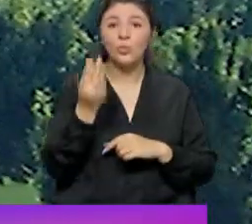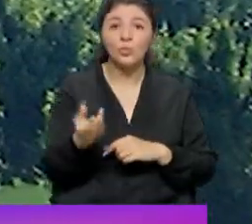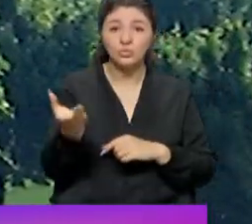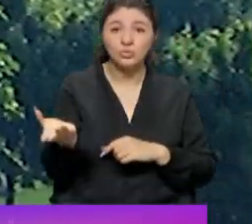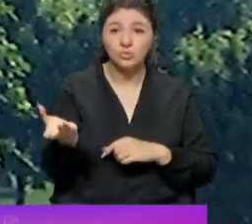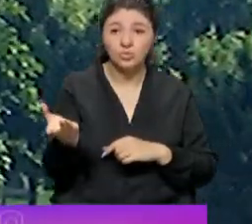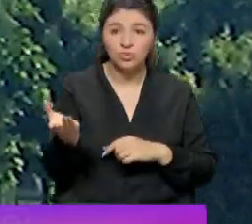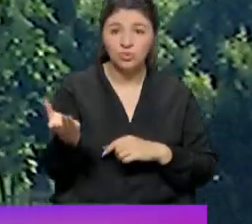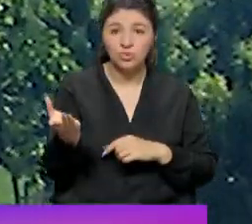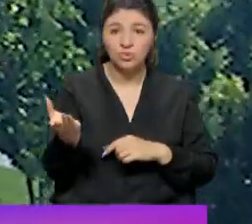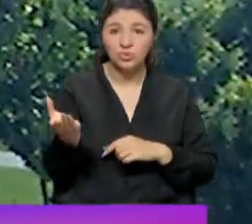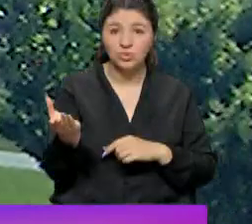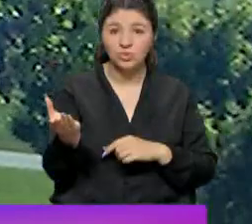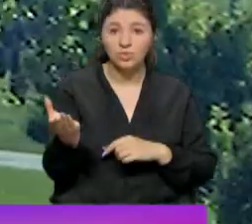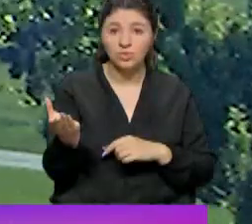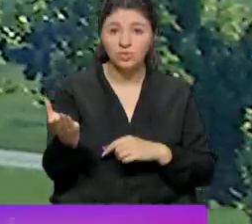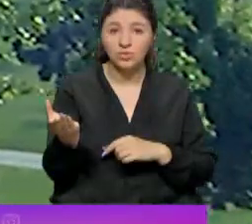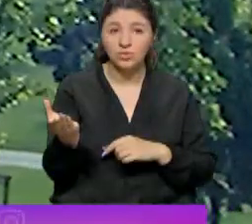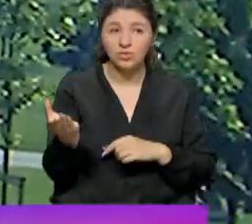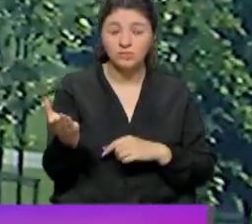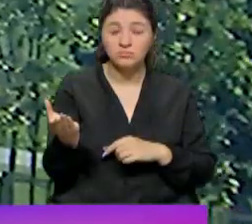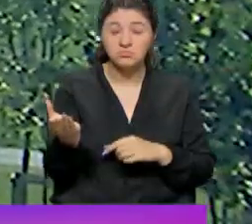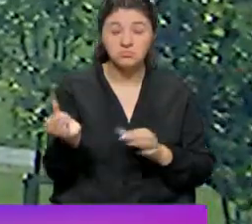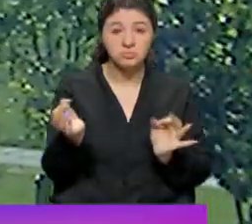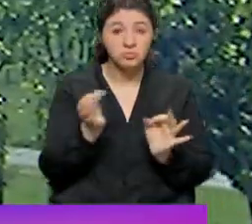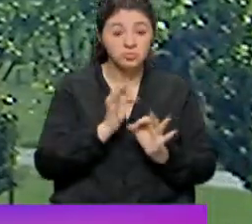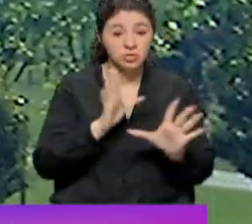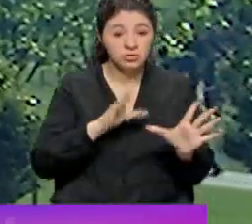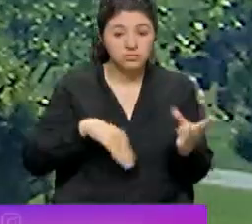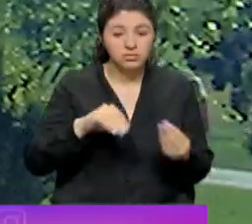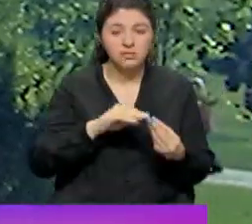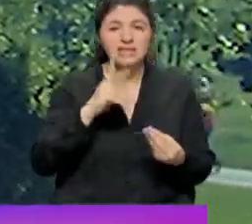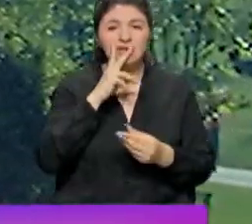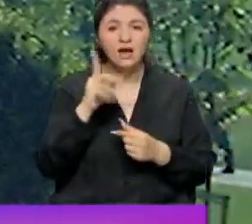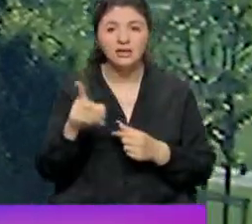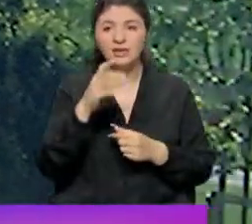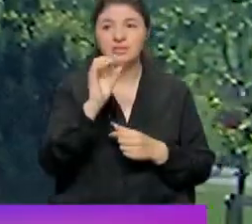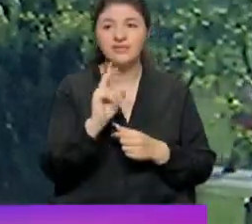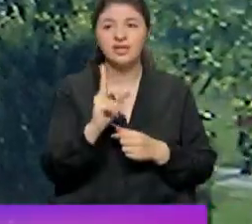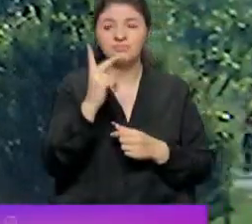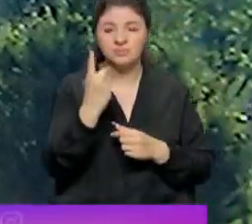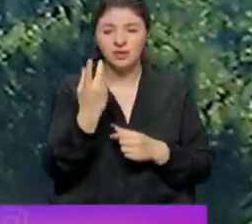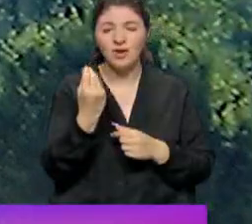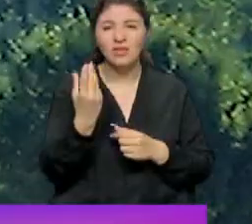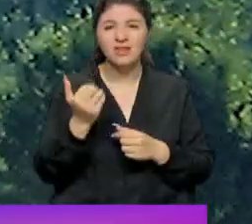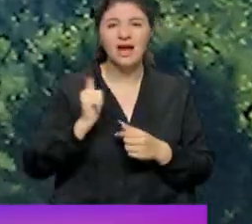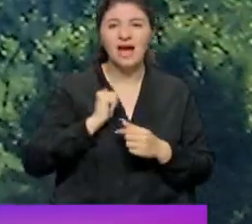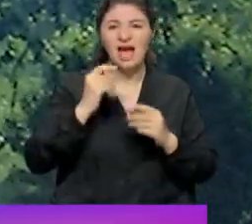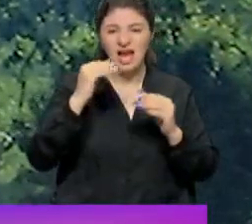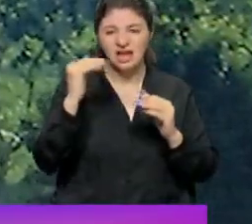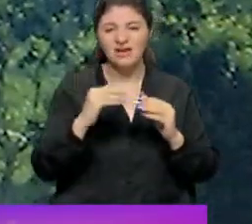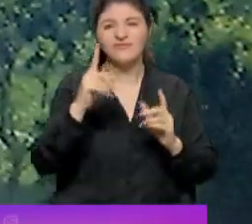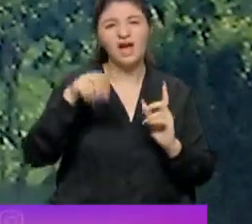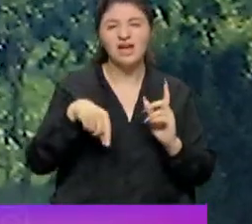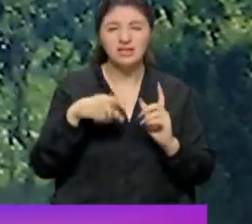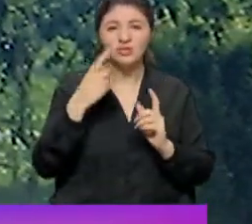yükseltildi bu müthiş bir artış Sigarada 0 71 lira olan asgari maktu